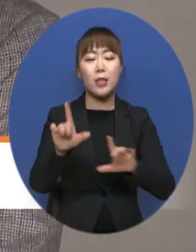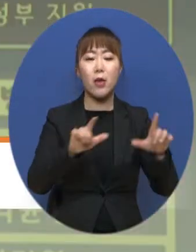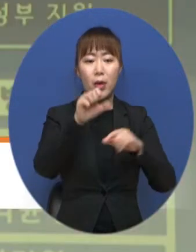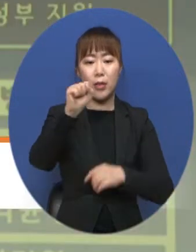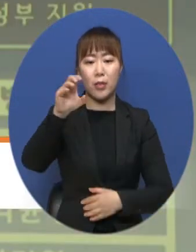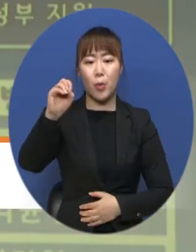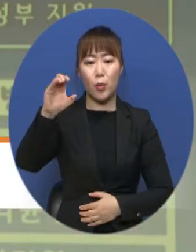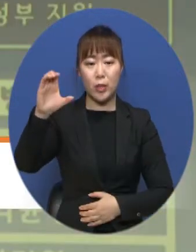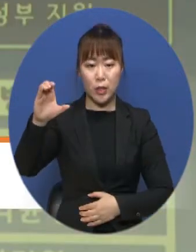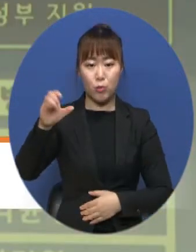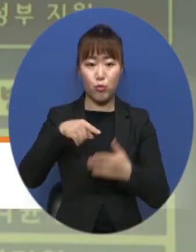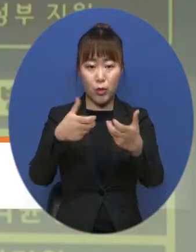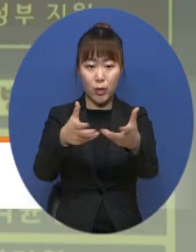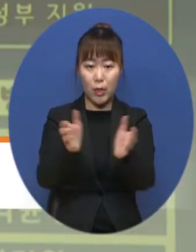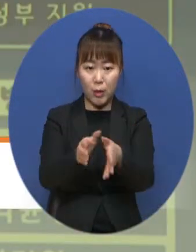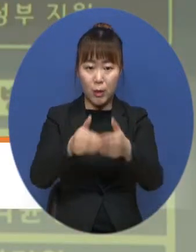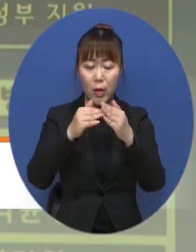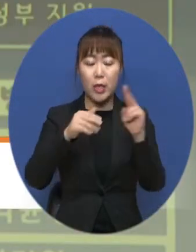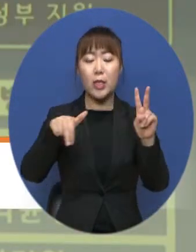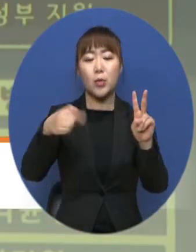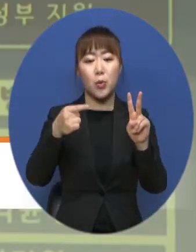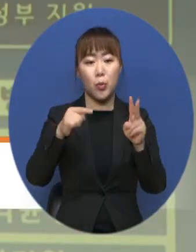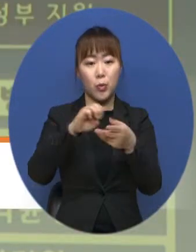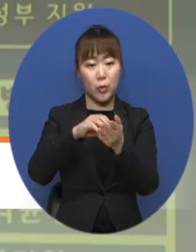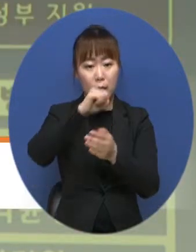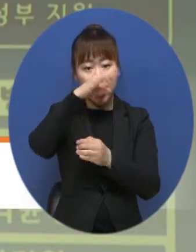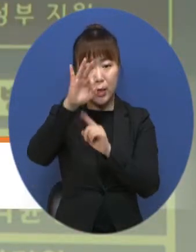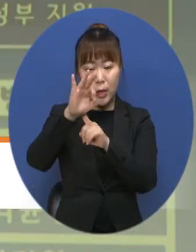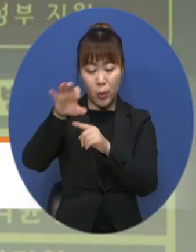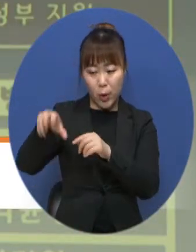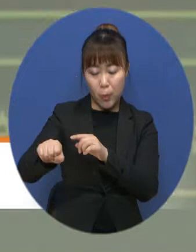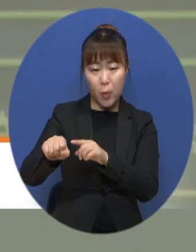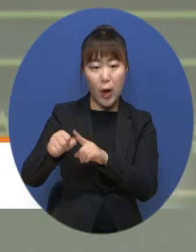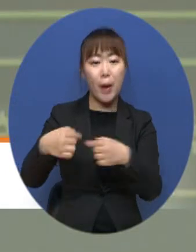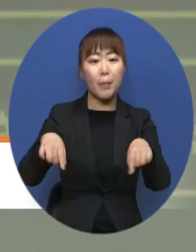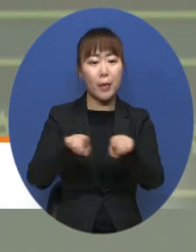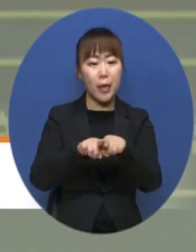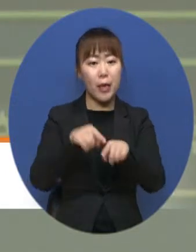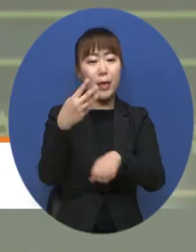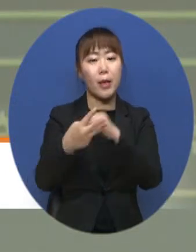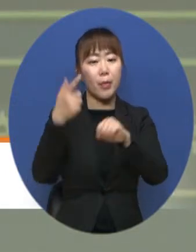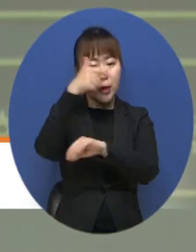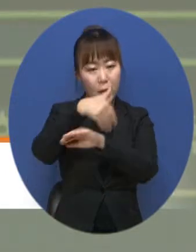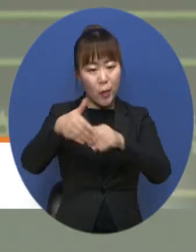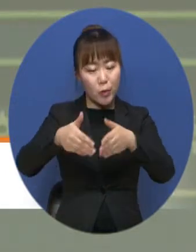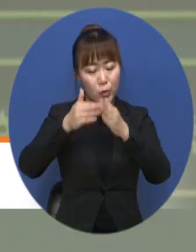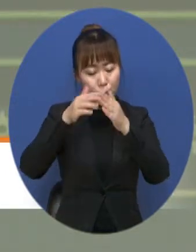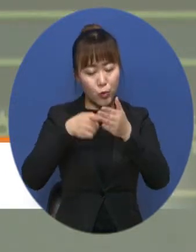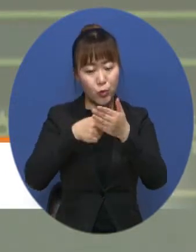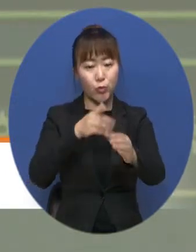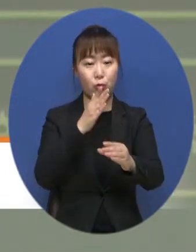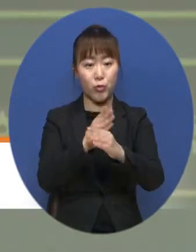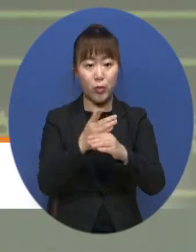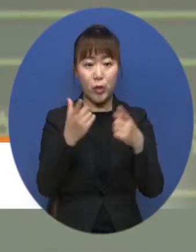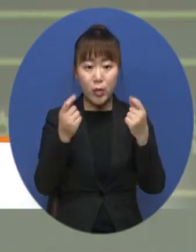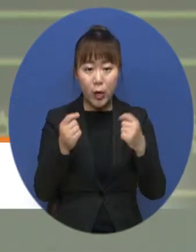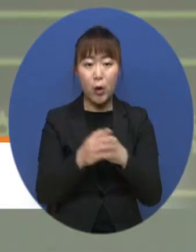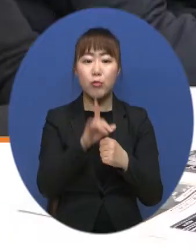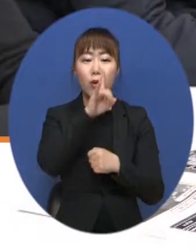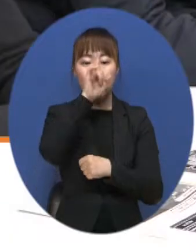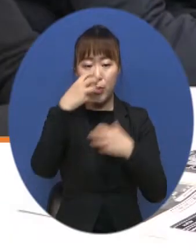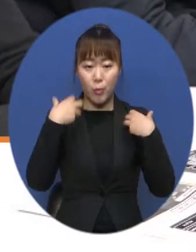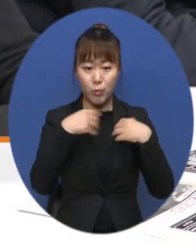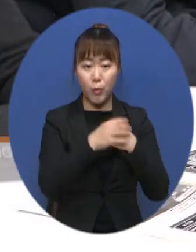꾸려 2조 규모의 국비 예산 확보와 함께 3개년 계획 수립을 추진 중입니다. 이와 함께